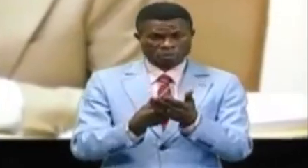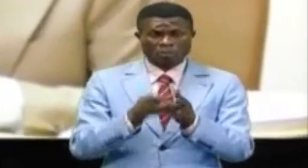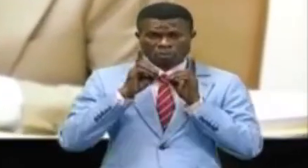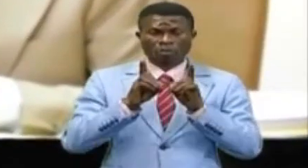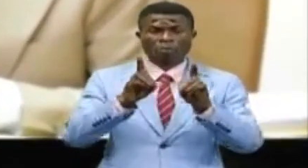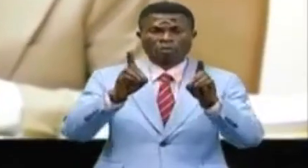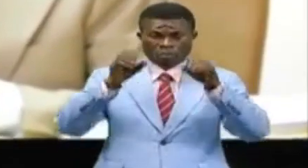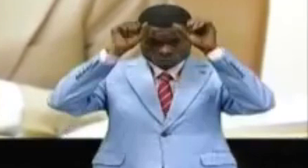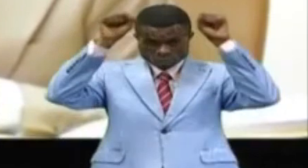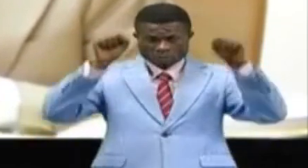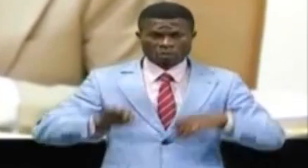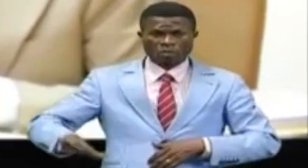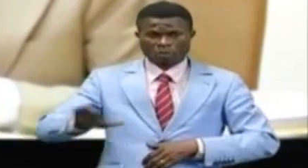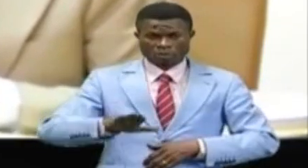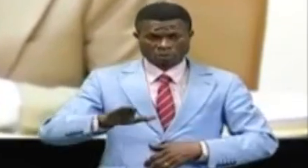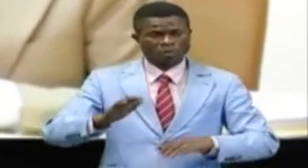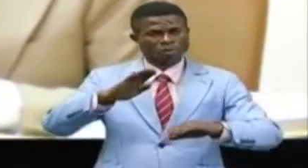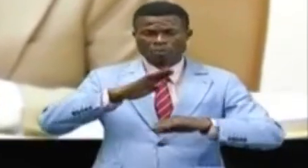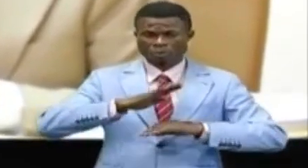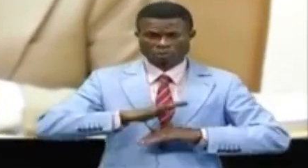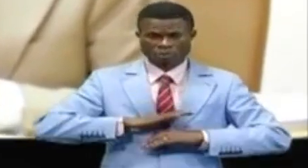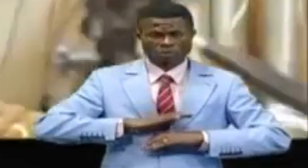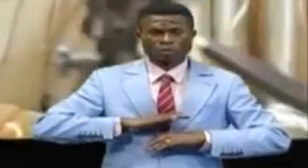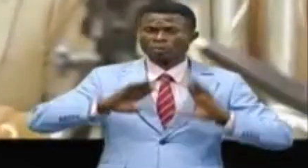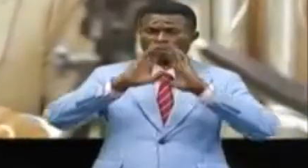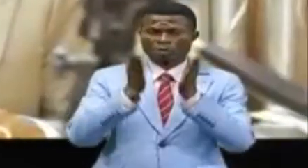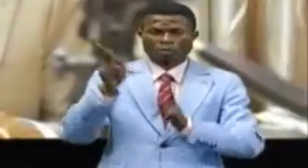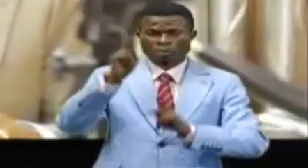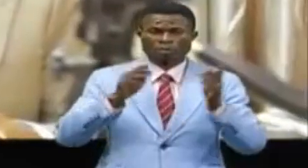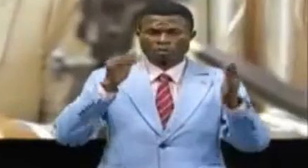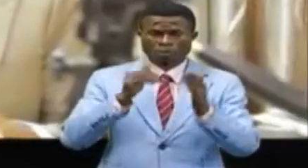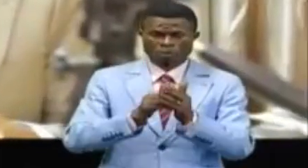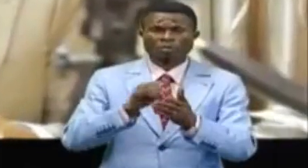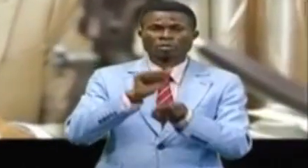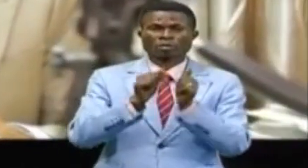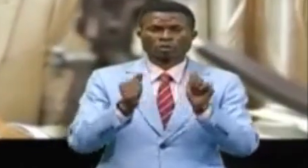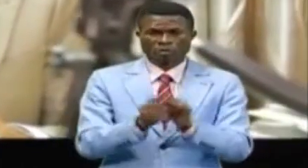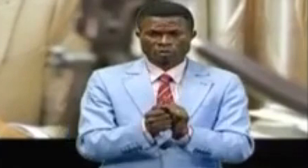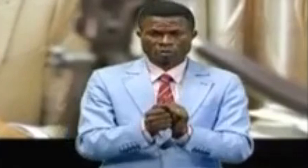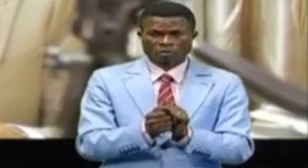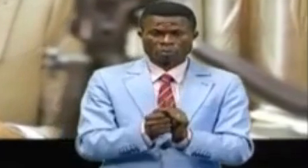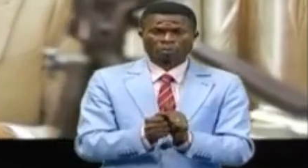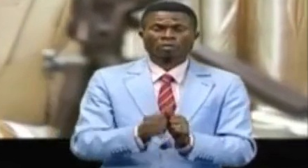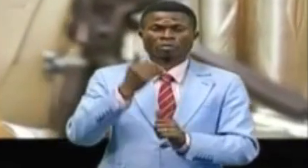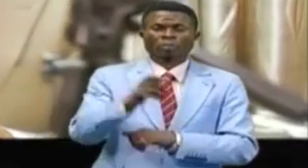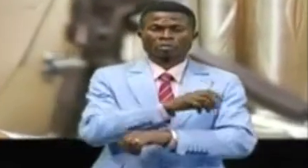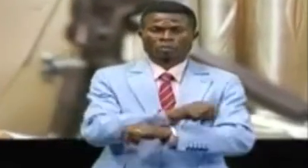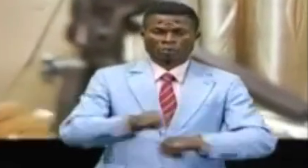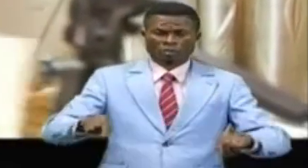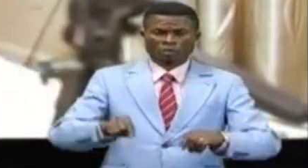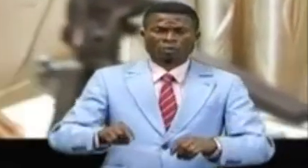discours du président de la République et la satisfaction de l'opinion au regard du contenu dit devant la tribune des Nations